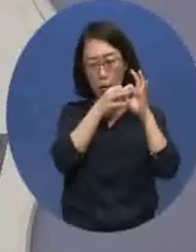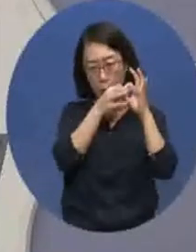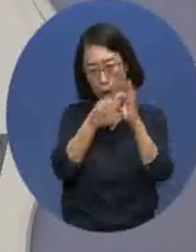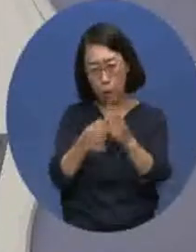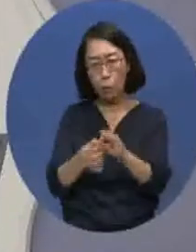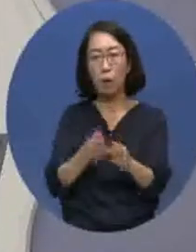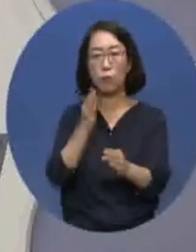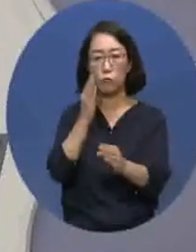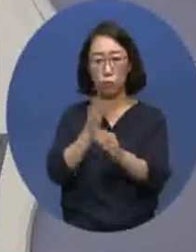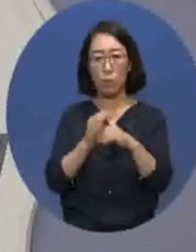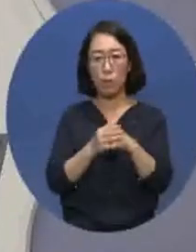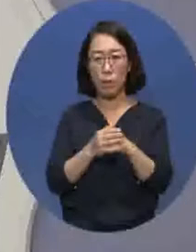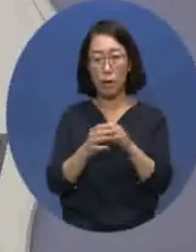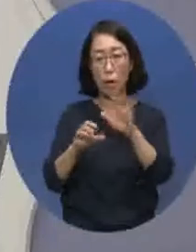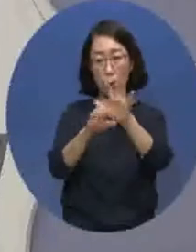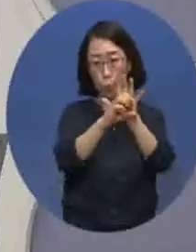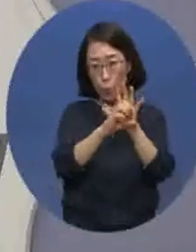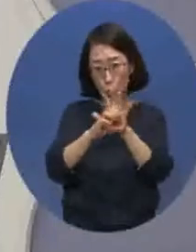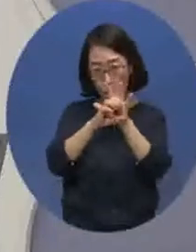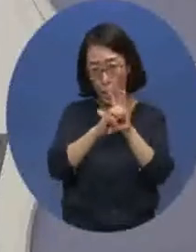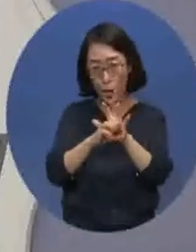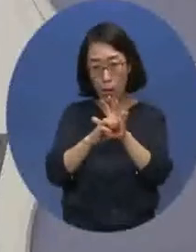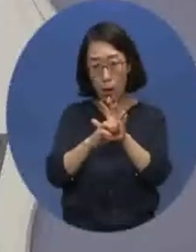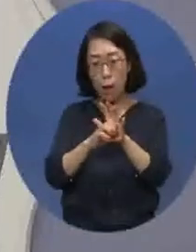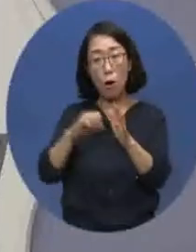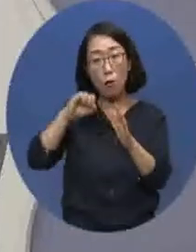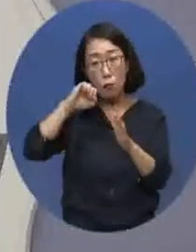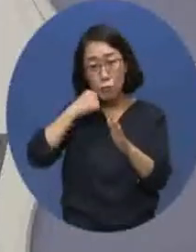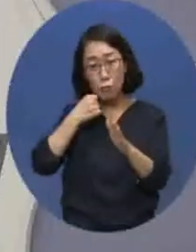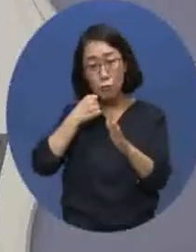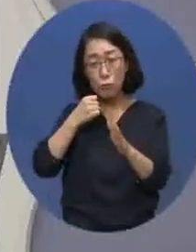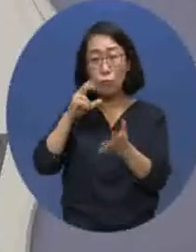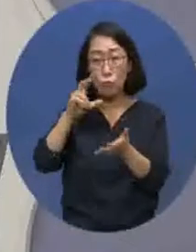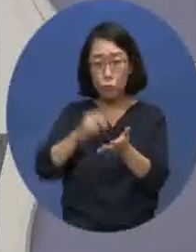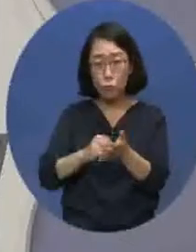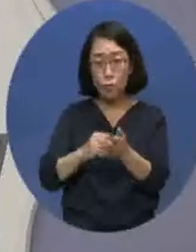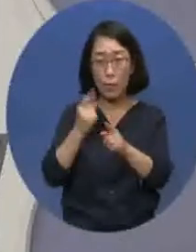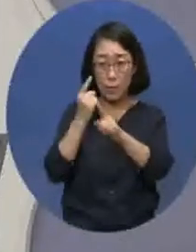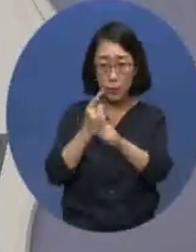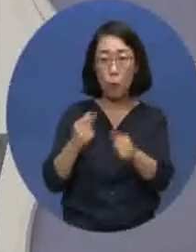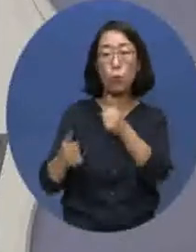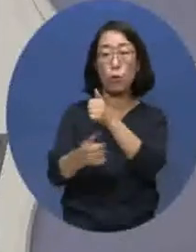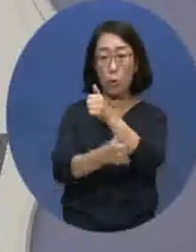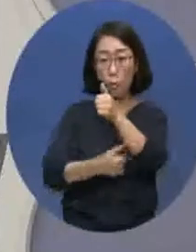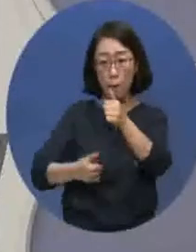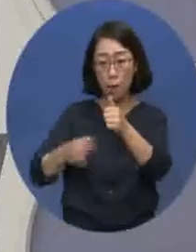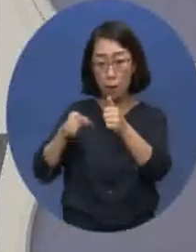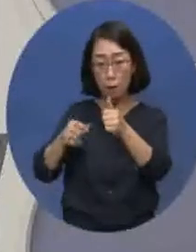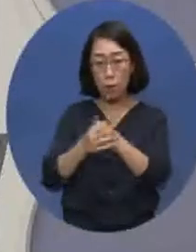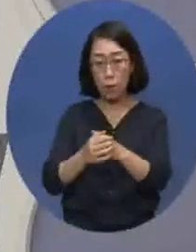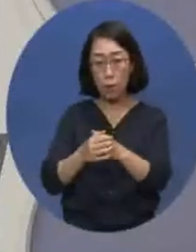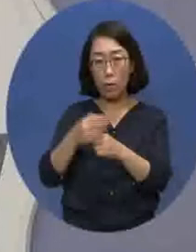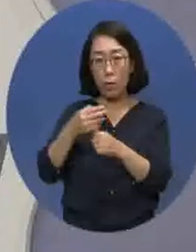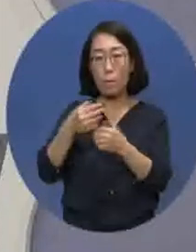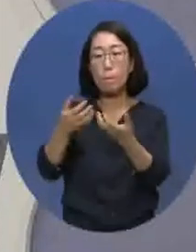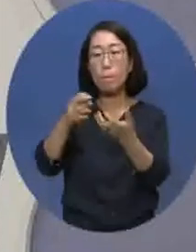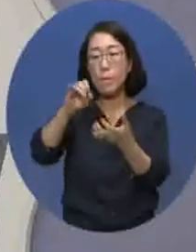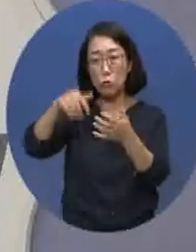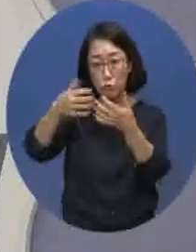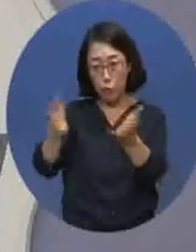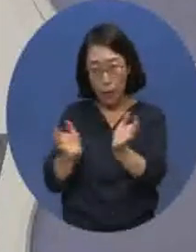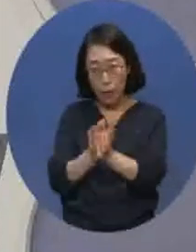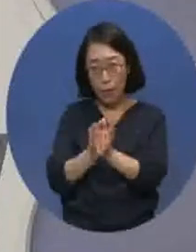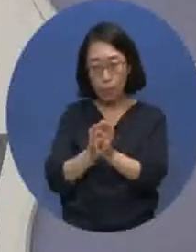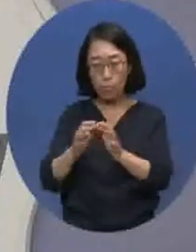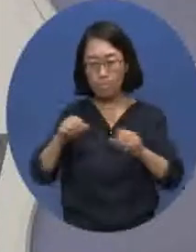있습니다 그래서 코로나 일고 국난 극복 위원회 라는 것이 지금 현재 우리의 더불어 민주당에서는 굉장히 활발하게 작업을